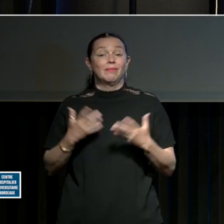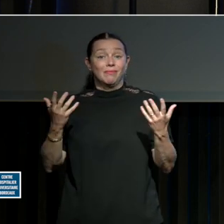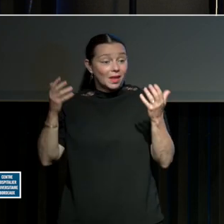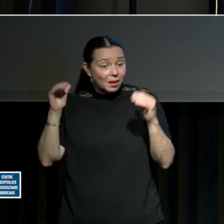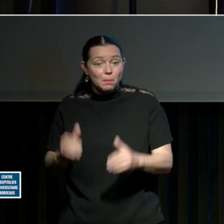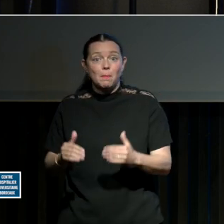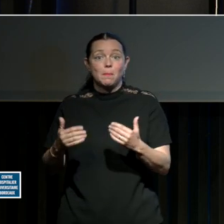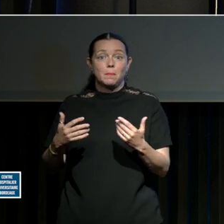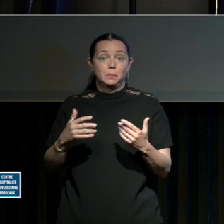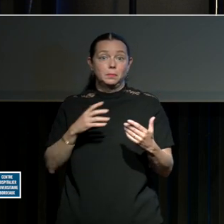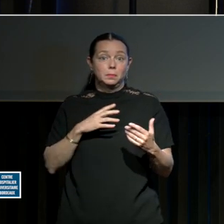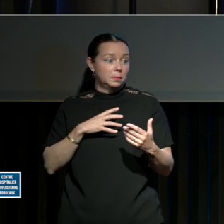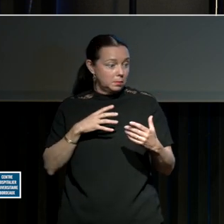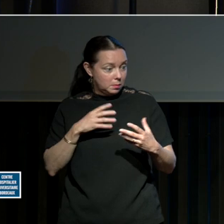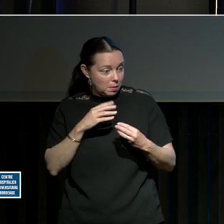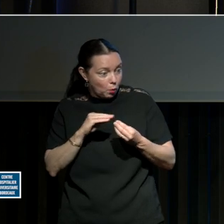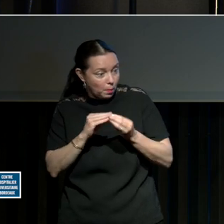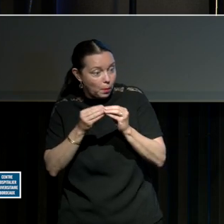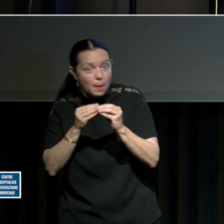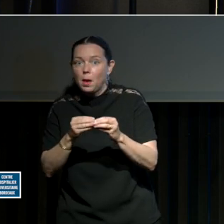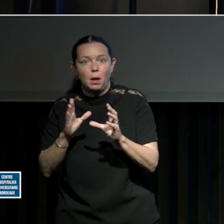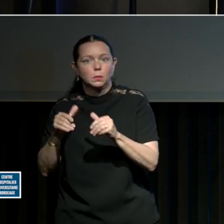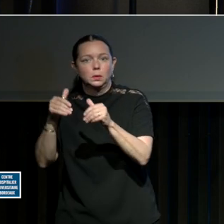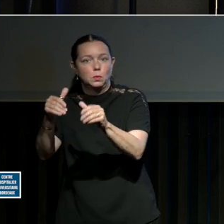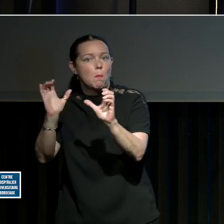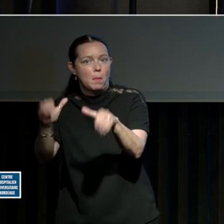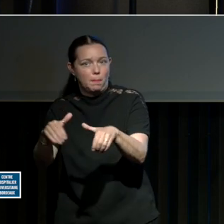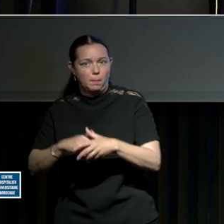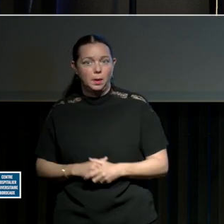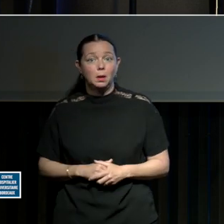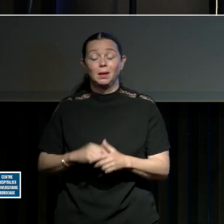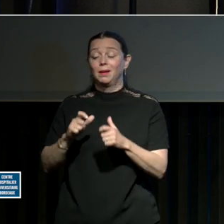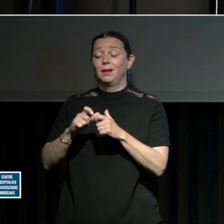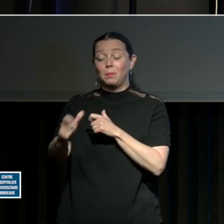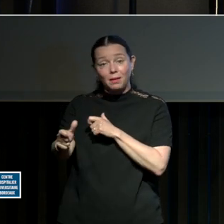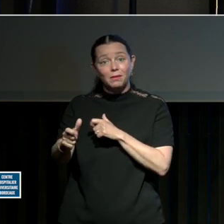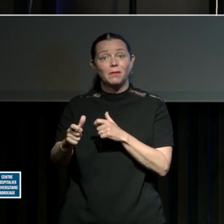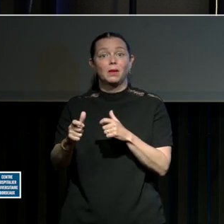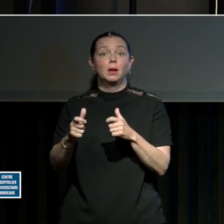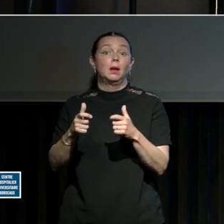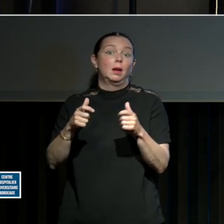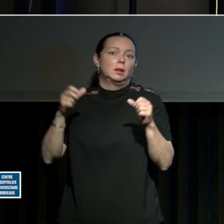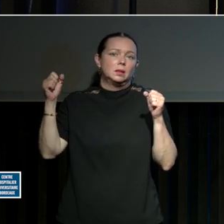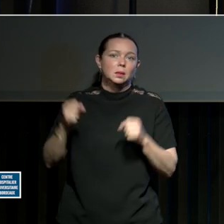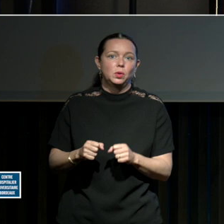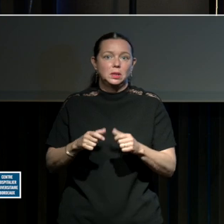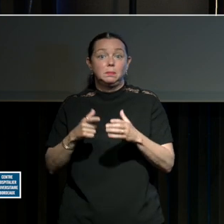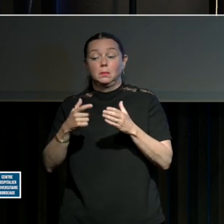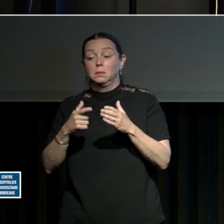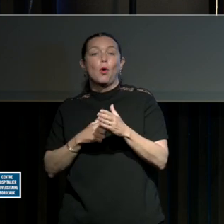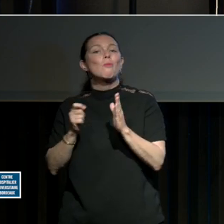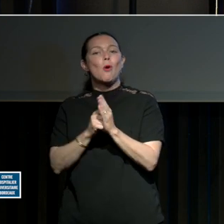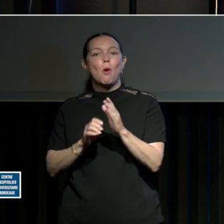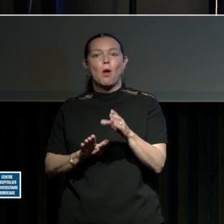de ces dommages. Donc tout ceci va amener à l'existence de rechutes itératives